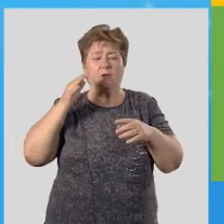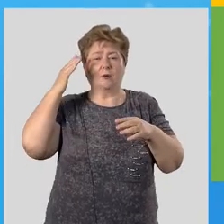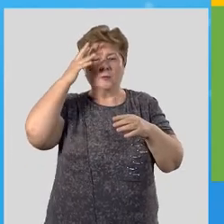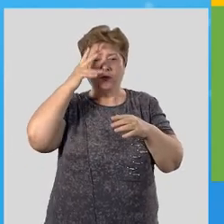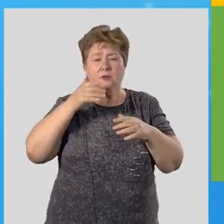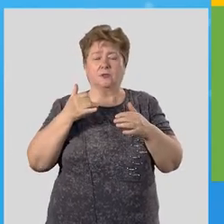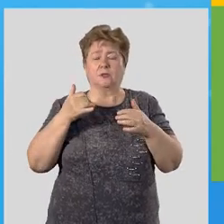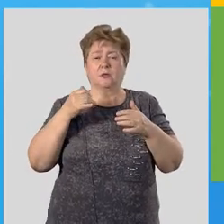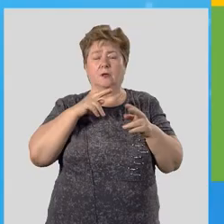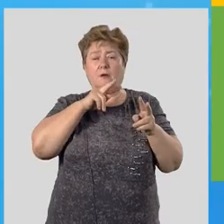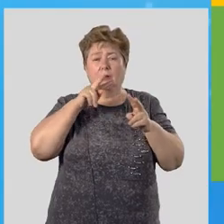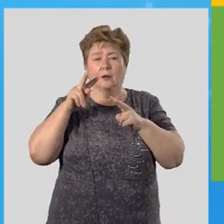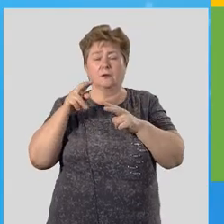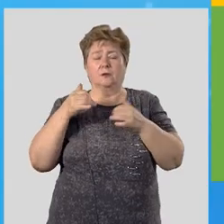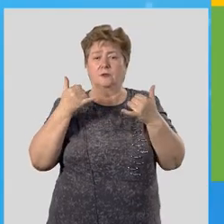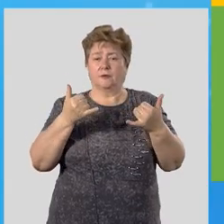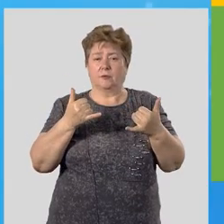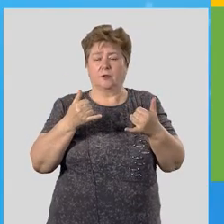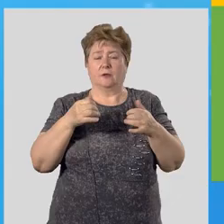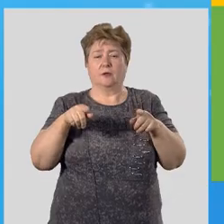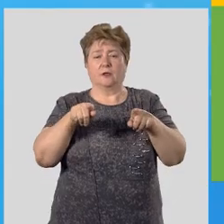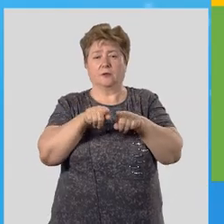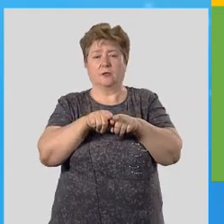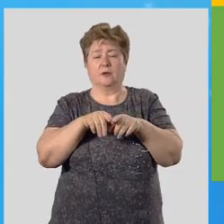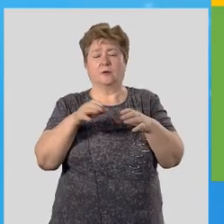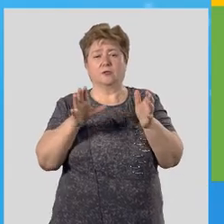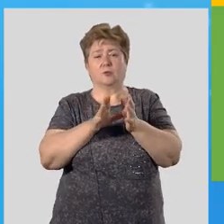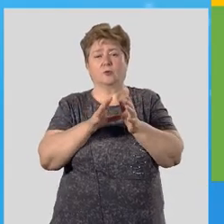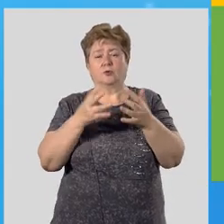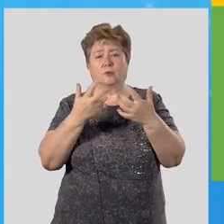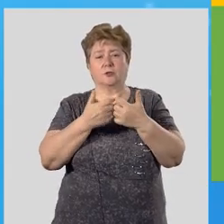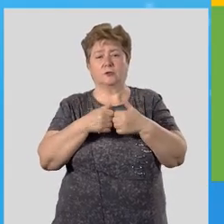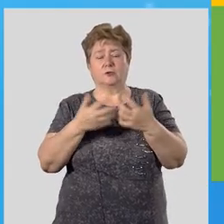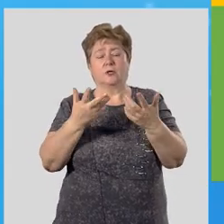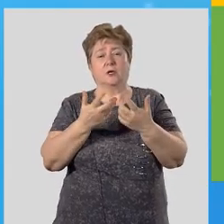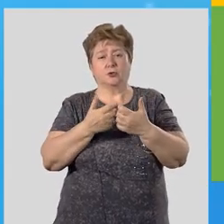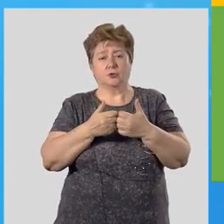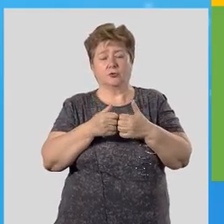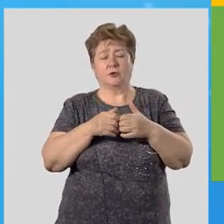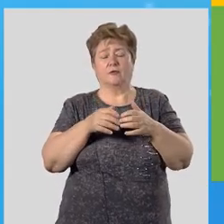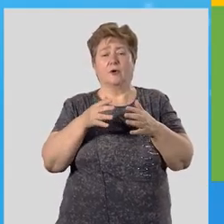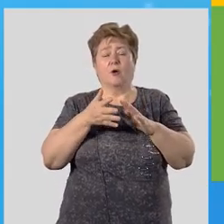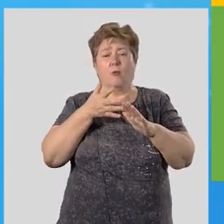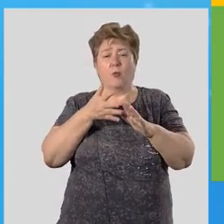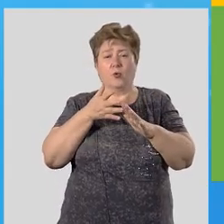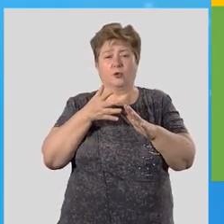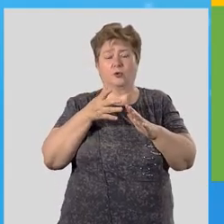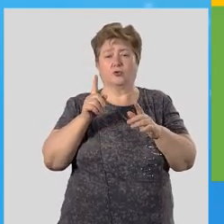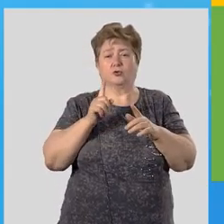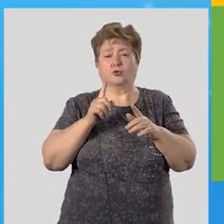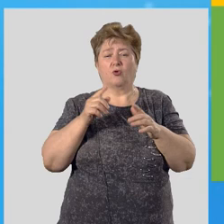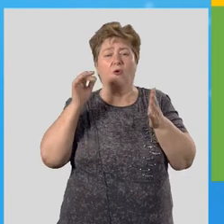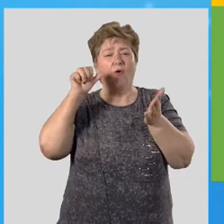и современников, а также с помощью математических расчетов выяснил,